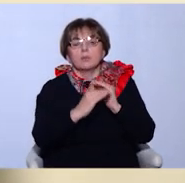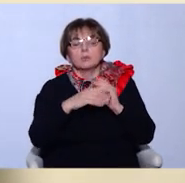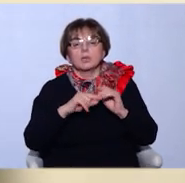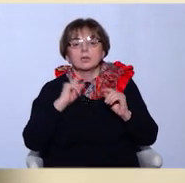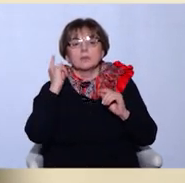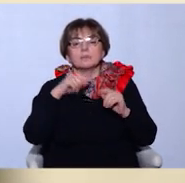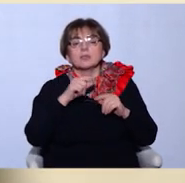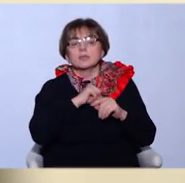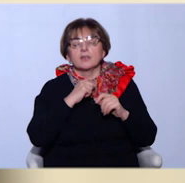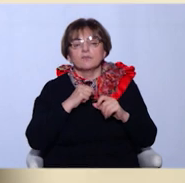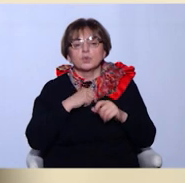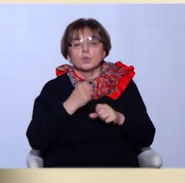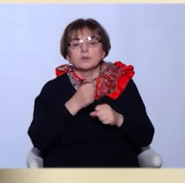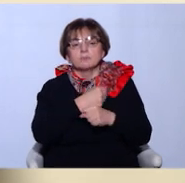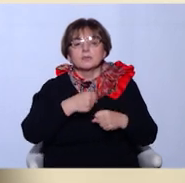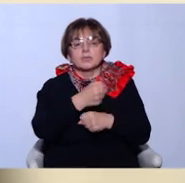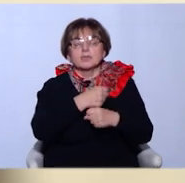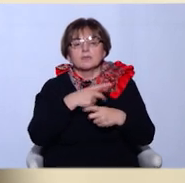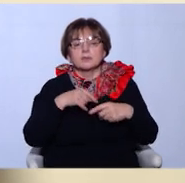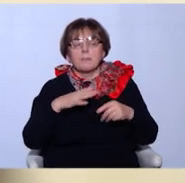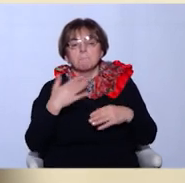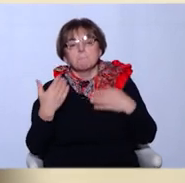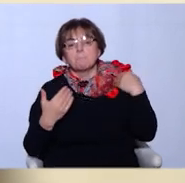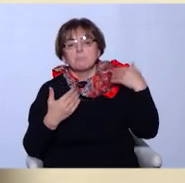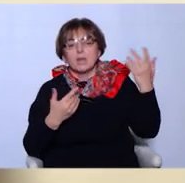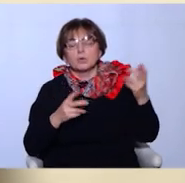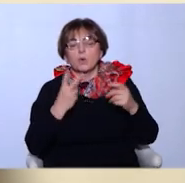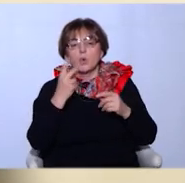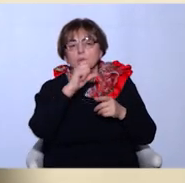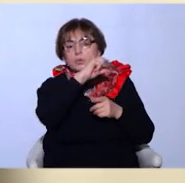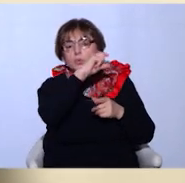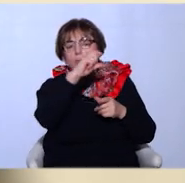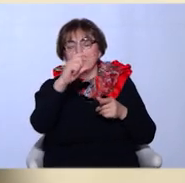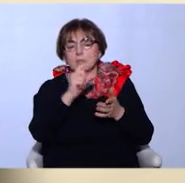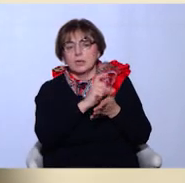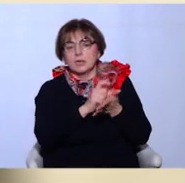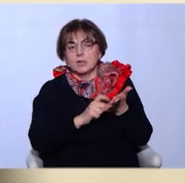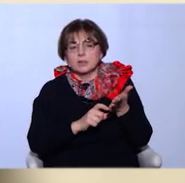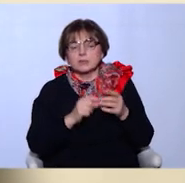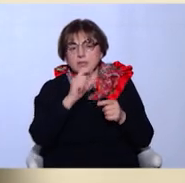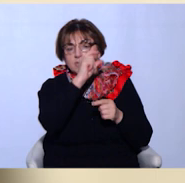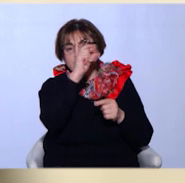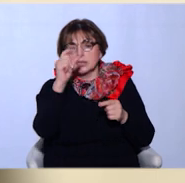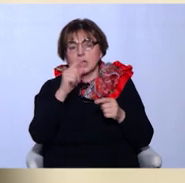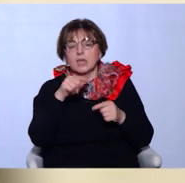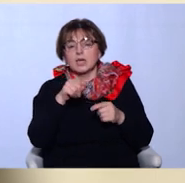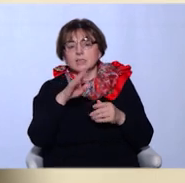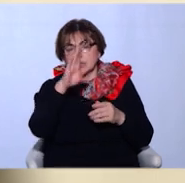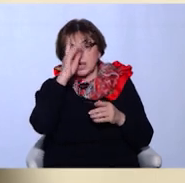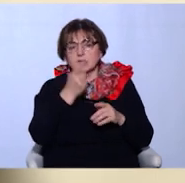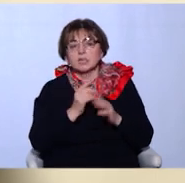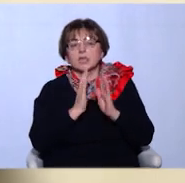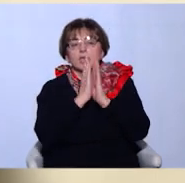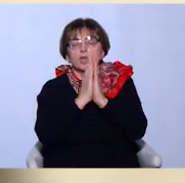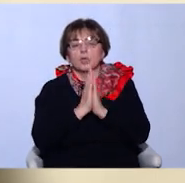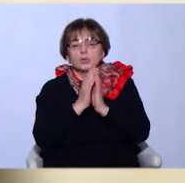გარკვეული პროექტის მინაწერი, ხოლო მარცხნივ ორსტროფიანი ლექსი, რომელსაც აქვს სათაური ეს კაცი ასე